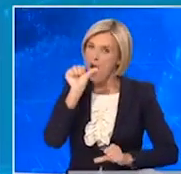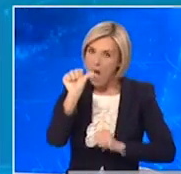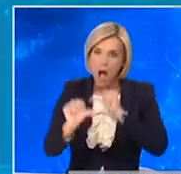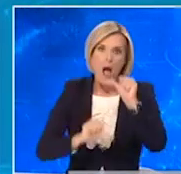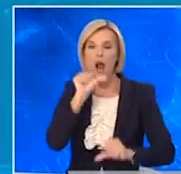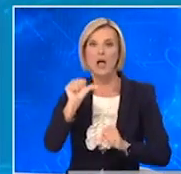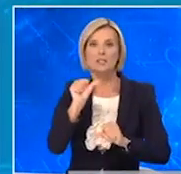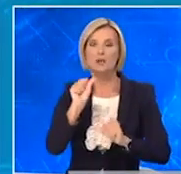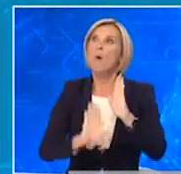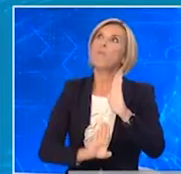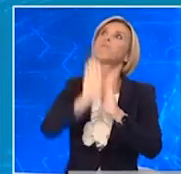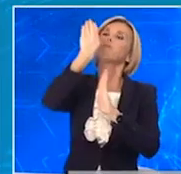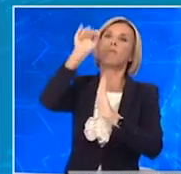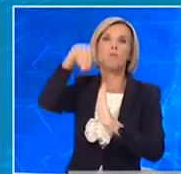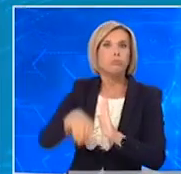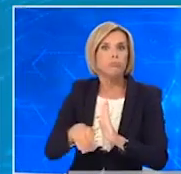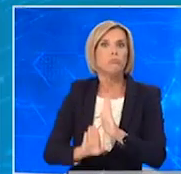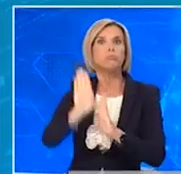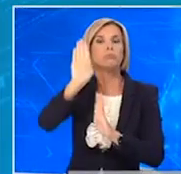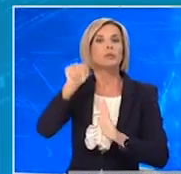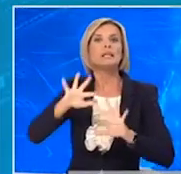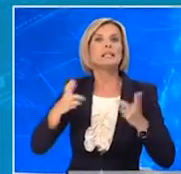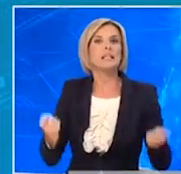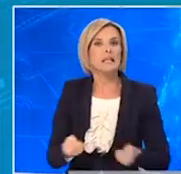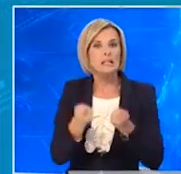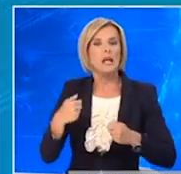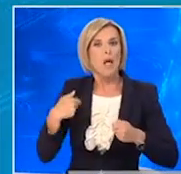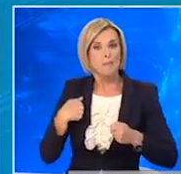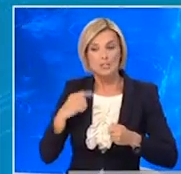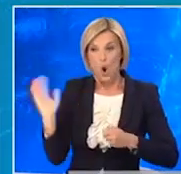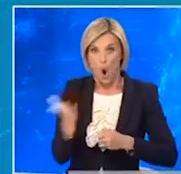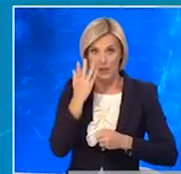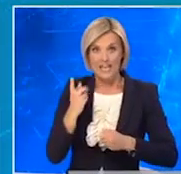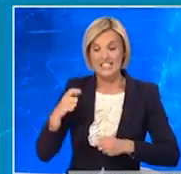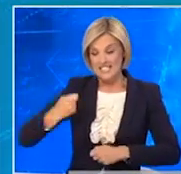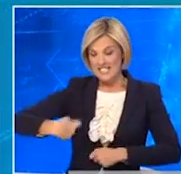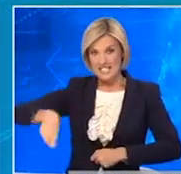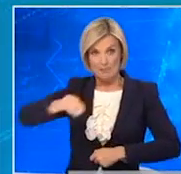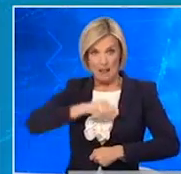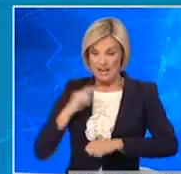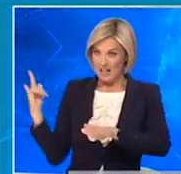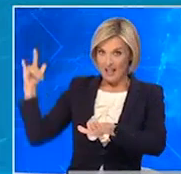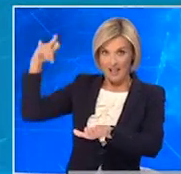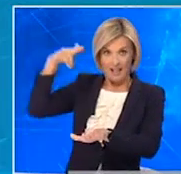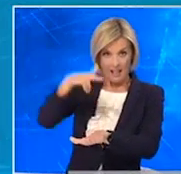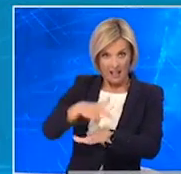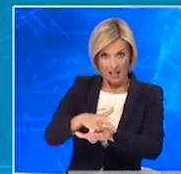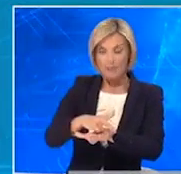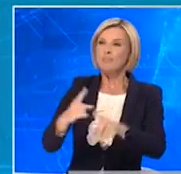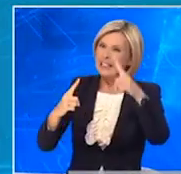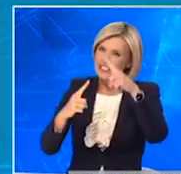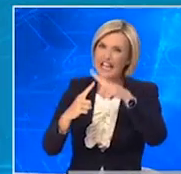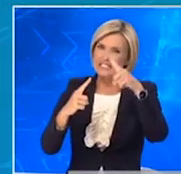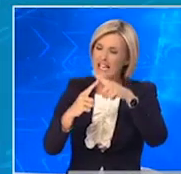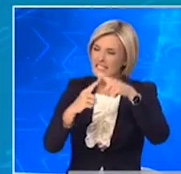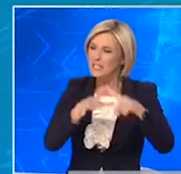δεδομένα που παρατηρούνται στη χώρα αυτή και ήδη έχουμε διπλασιάσει τα τεστ σε όσους έχουν αυτή τη χώρα προέλευσης. Σύμφωνα με τις υποδείξεις λοιπόν του